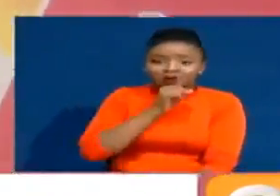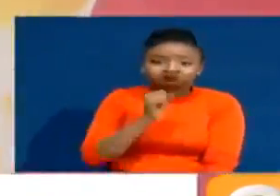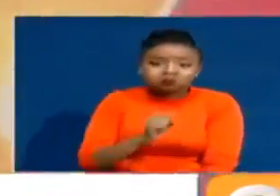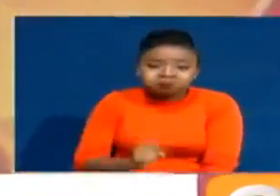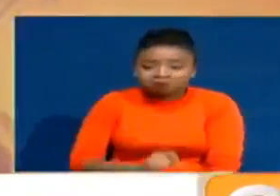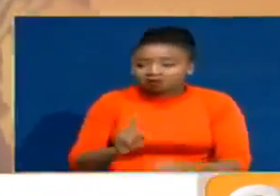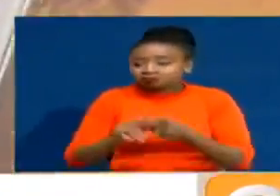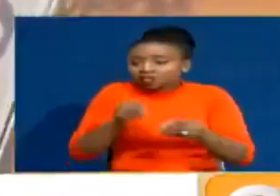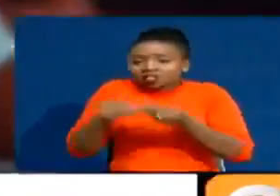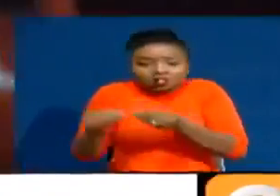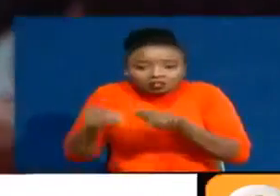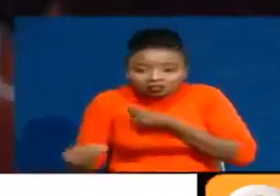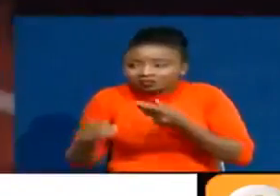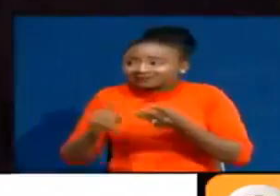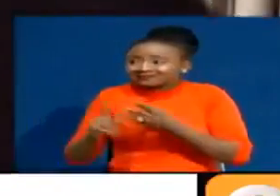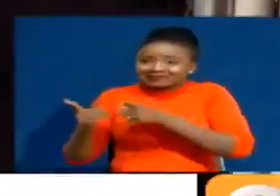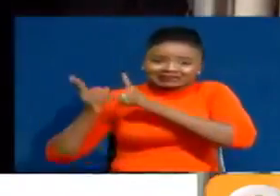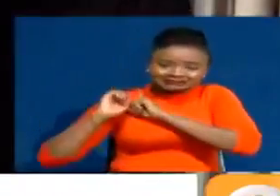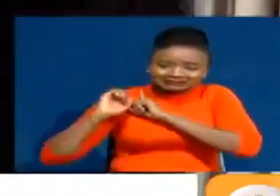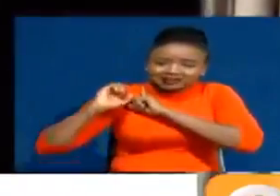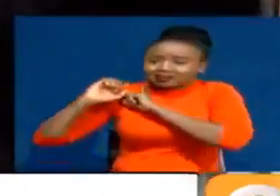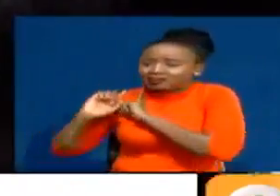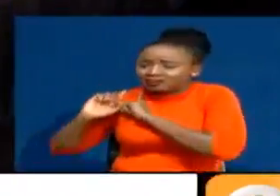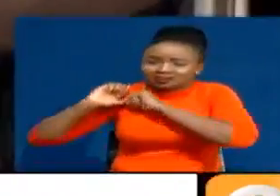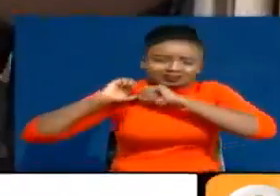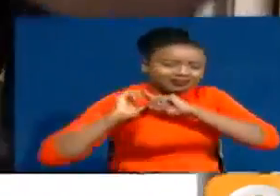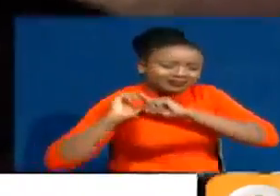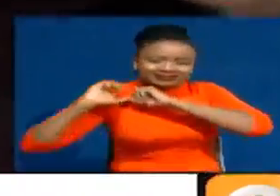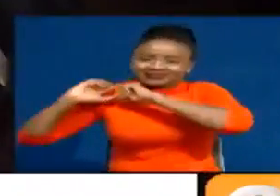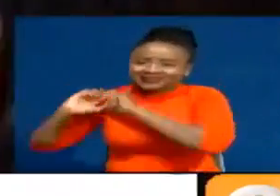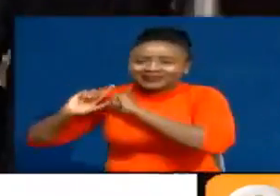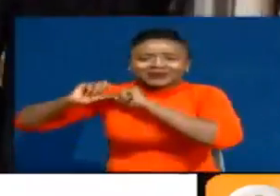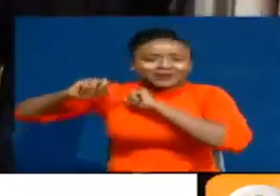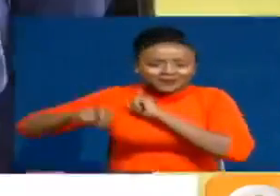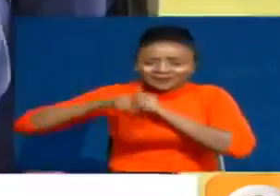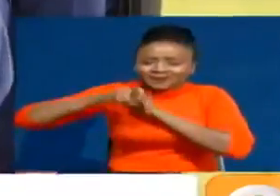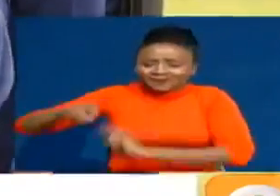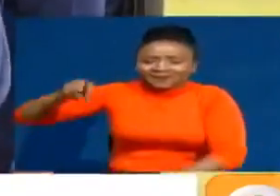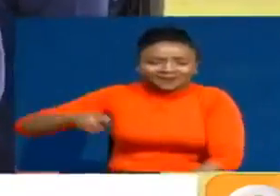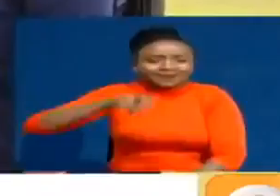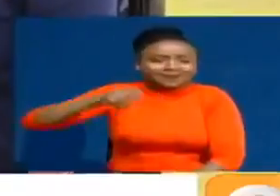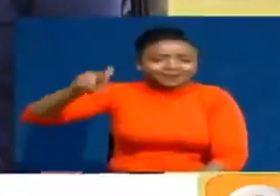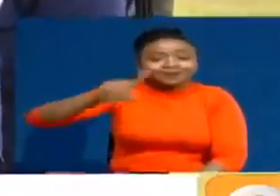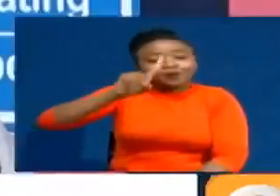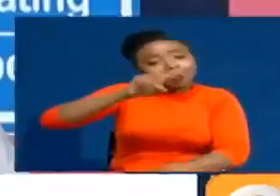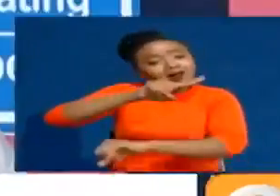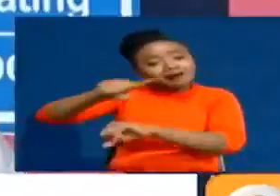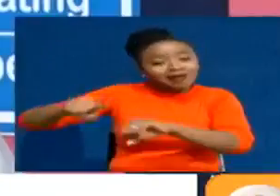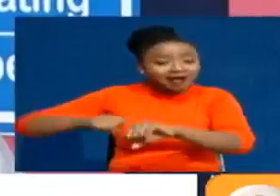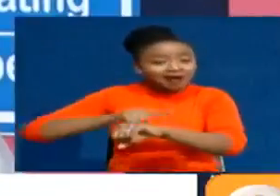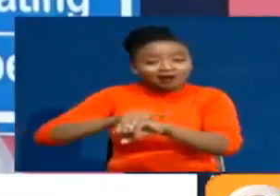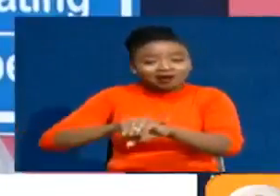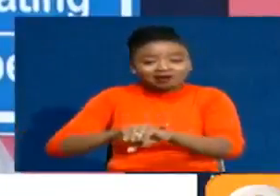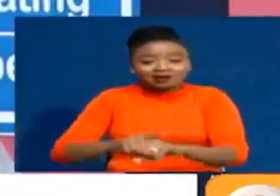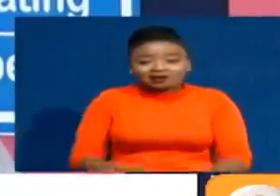na ulemavu na waliokuwa na mizigo waliteseka, wengi wakitembea kwa zaidi ya saa moja kufika kituoni. Imekuwa